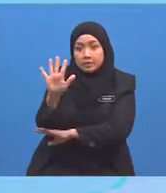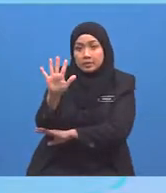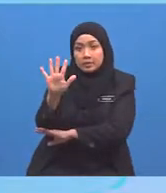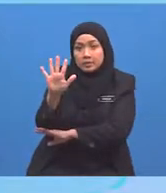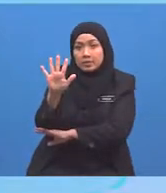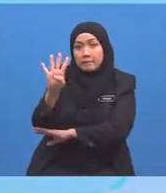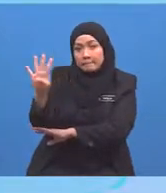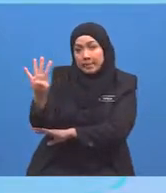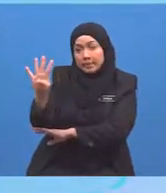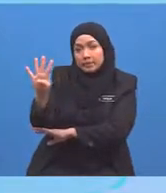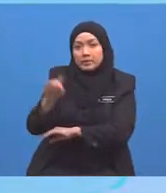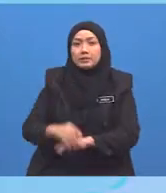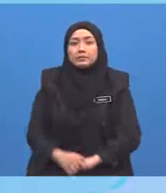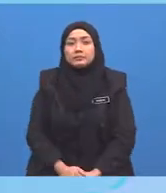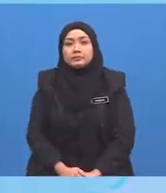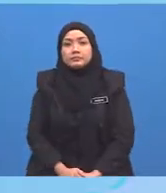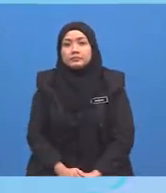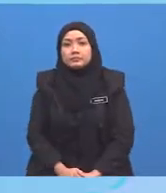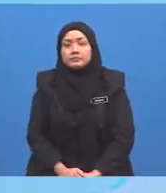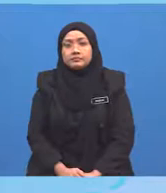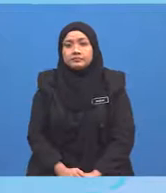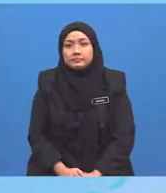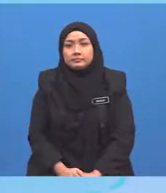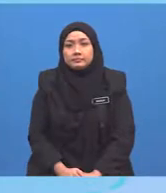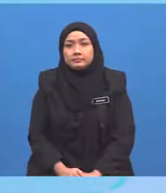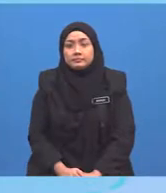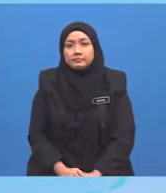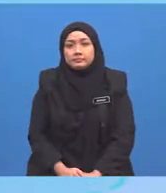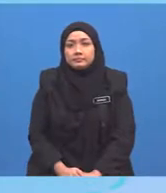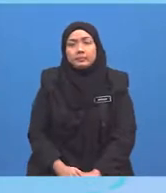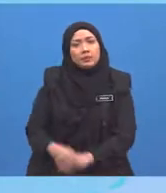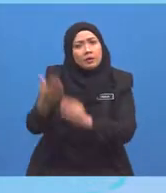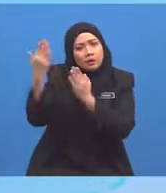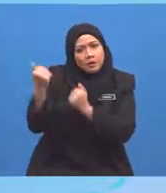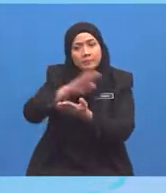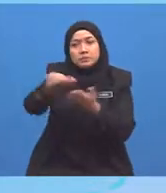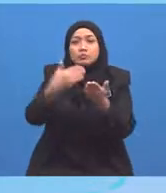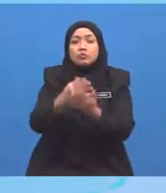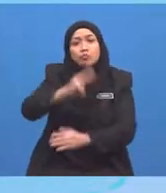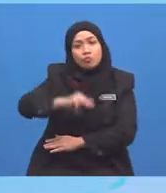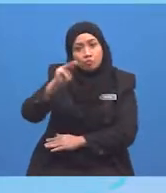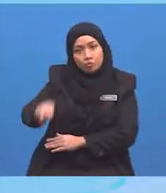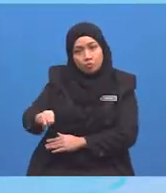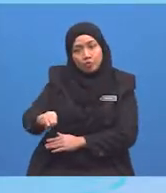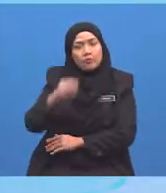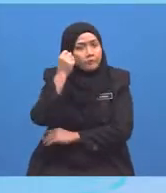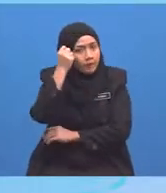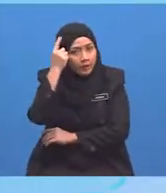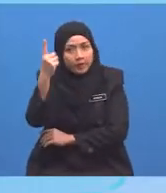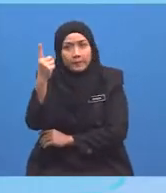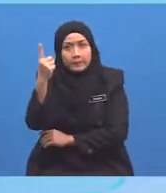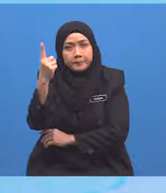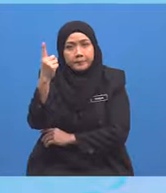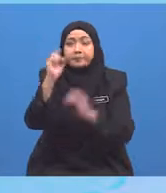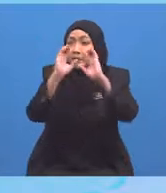dengan 2. Maka bilangan pepenjuru adalah bersamaan